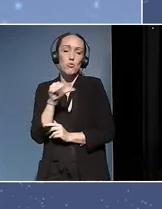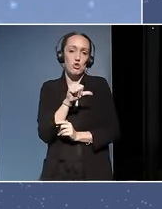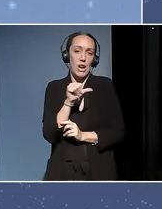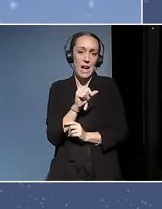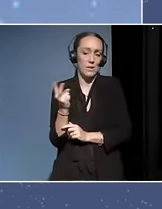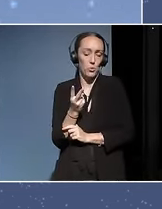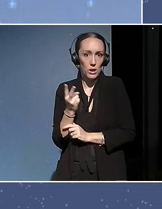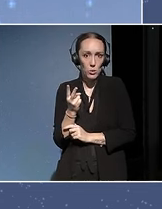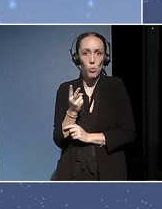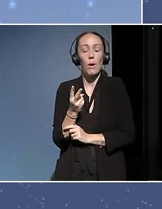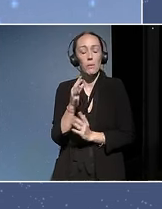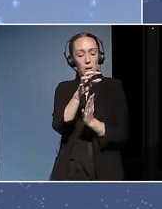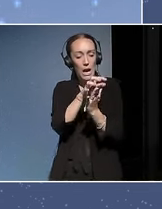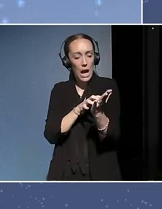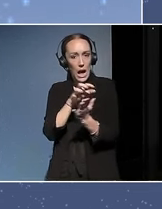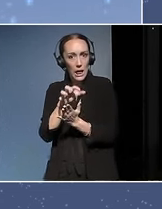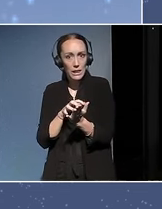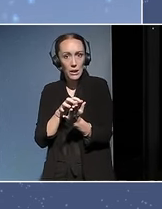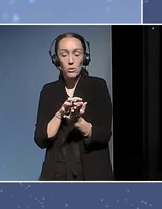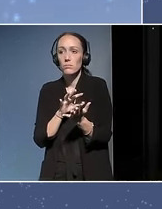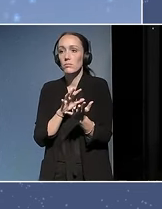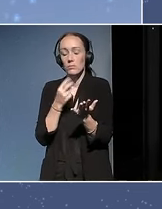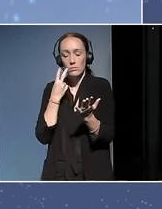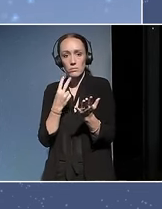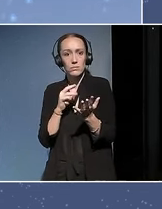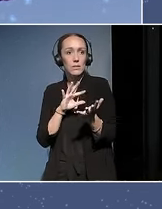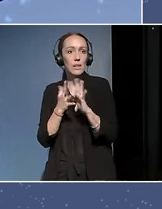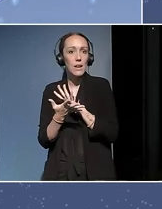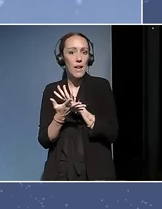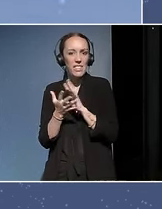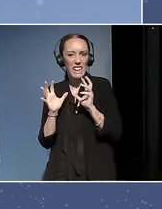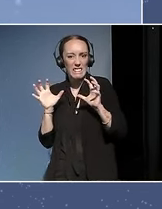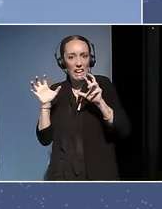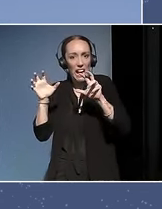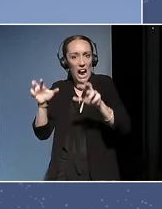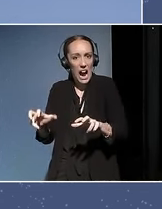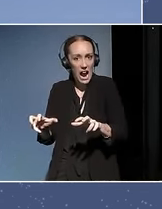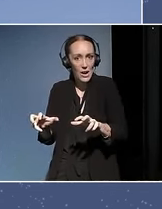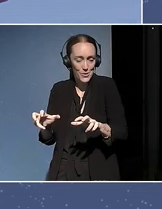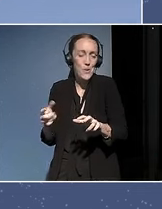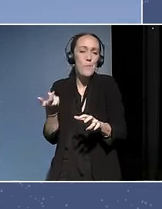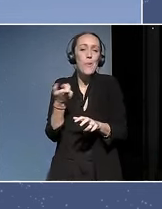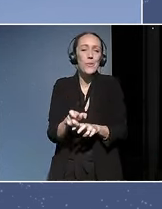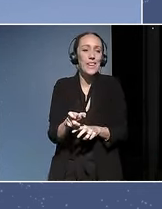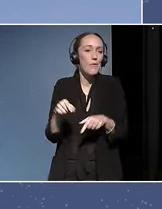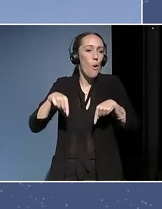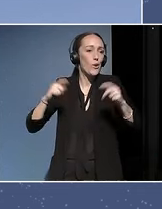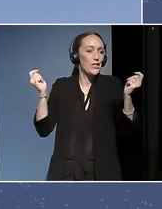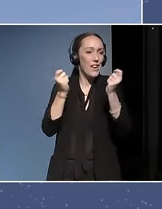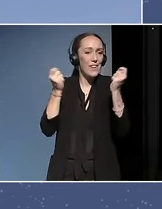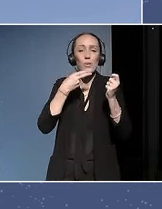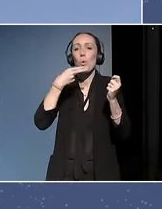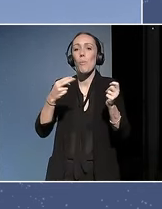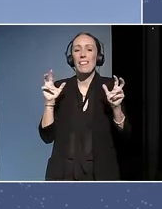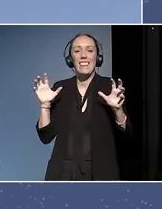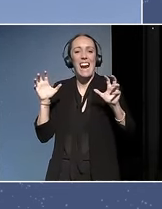un mosaico di caratteristiche bizzarre per quello che abbiamo chiamato questa presentazione il dragone del cretacico perché